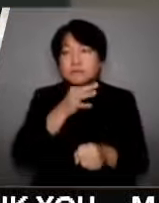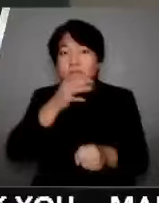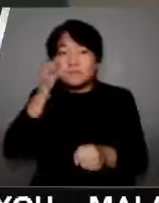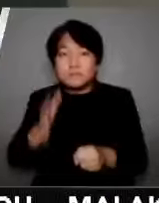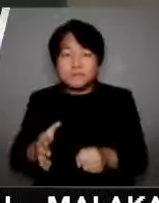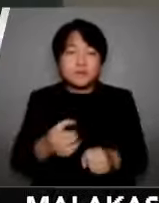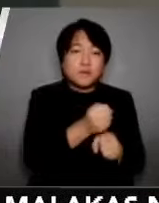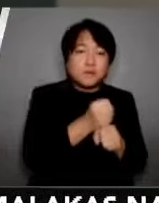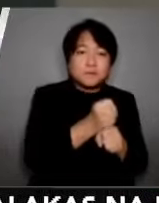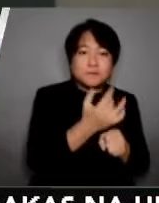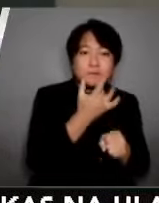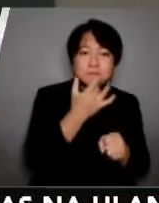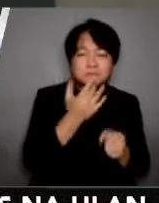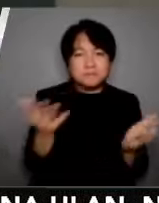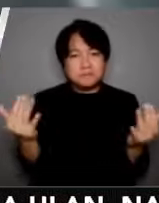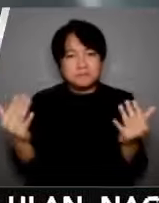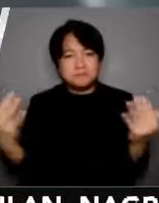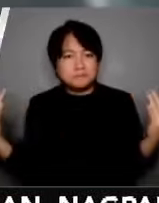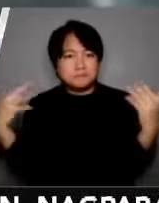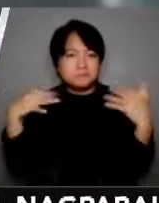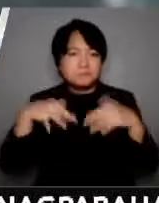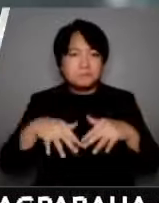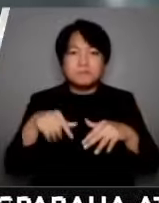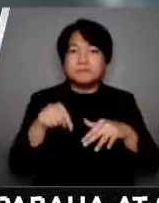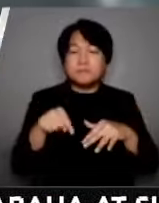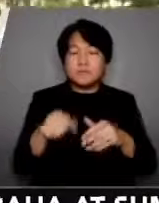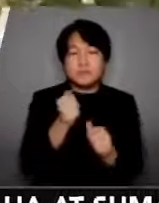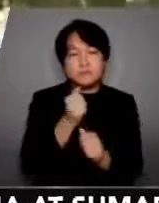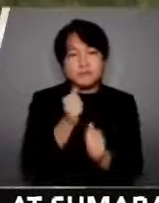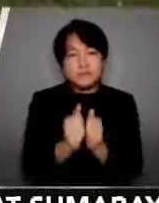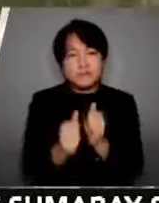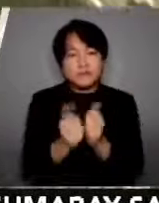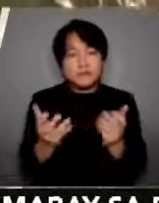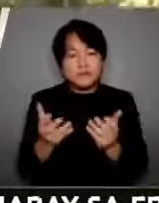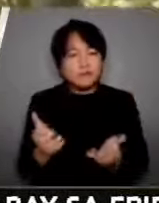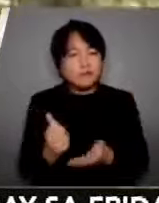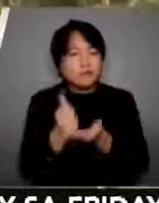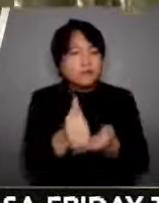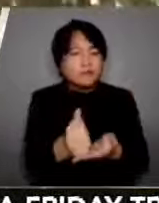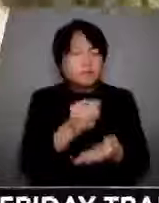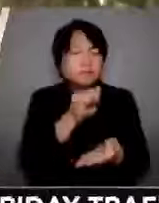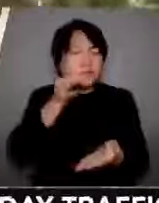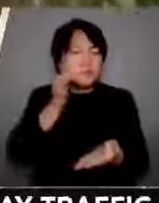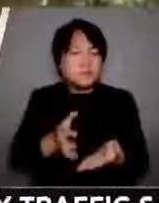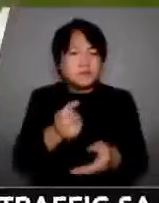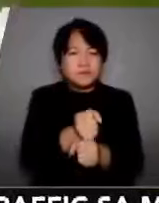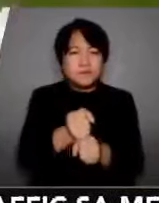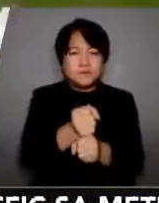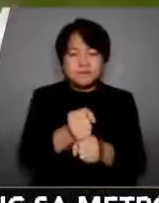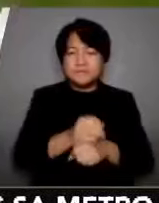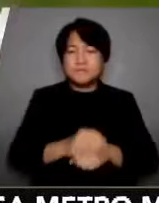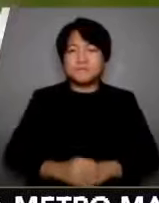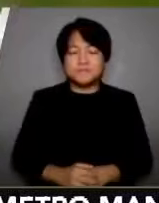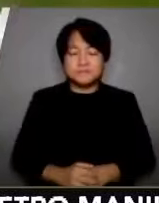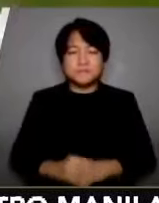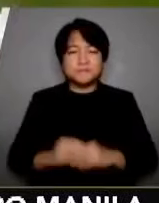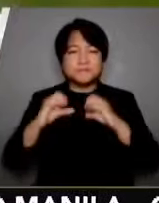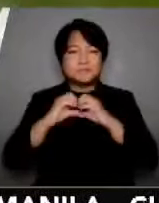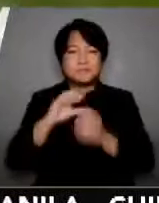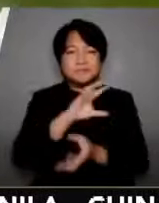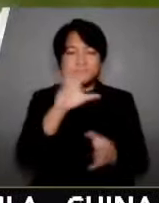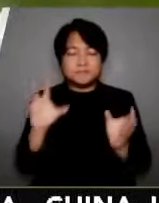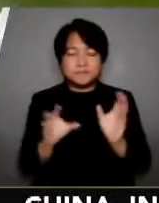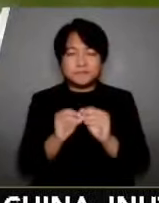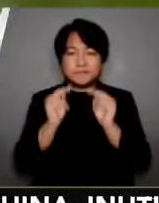nitong mas maiangat ang coffee industry at matulungan ang mga coffee farmers. Katrina Son, nagbabalita para sa